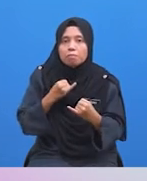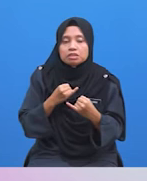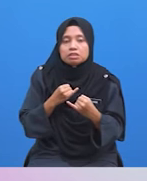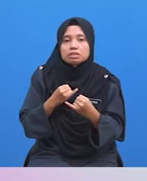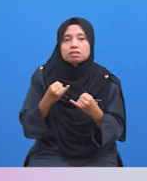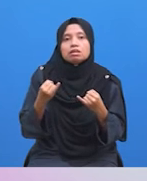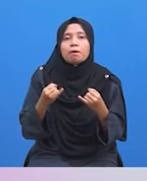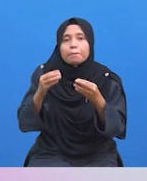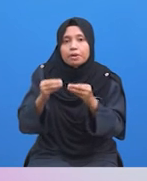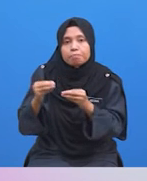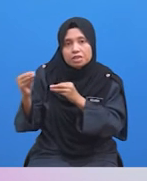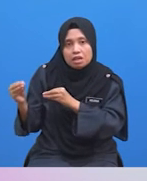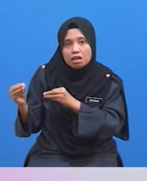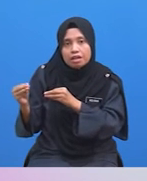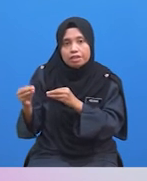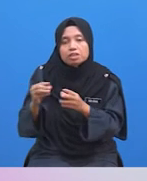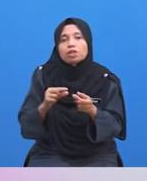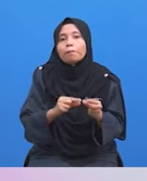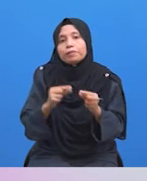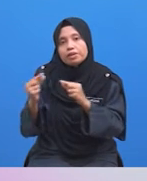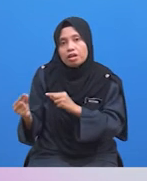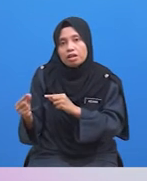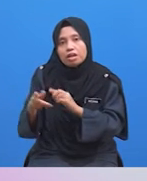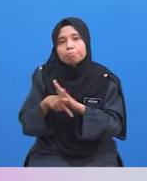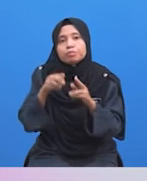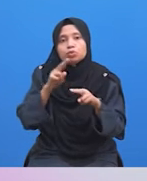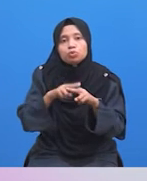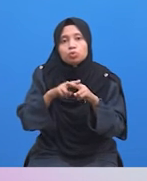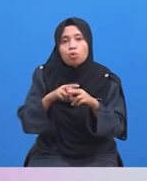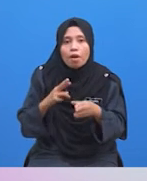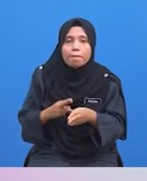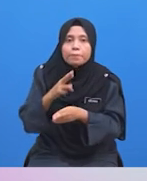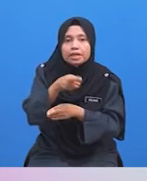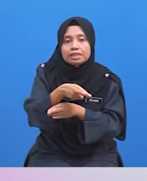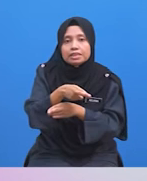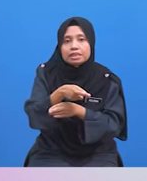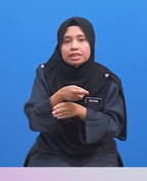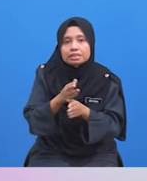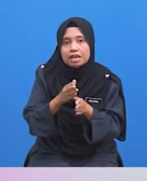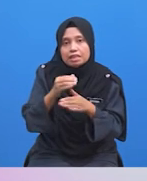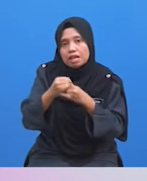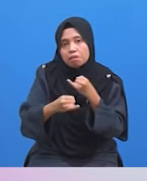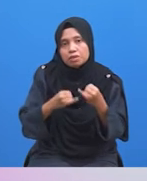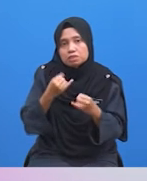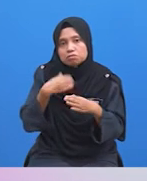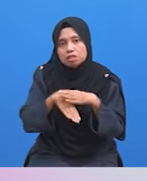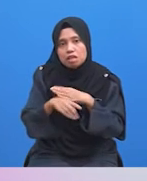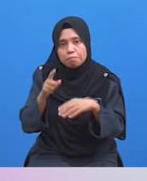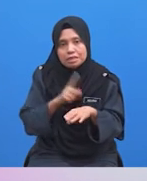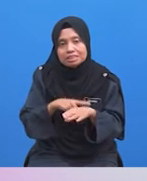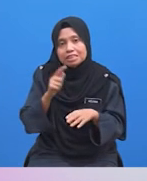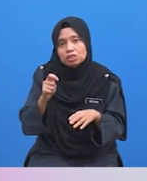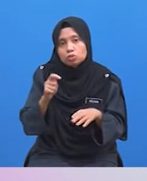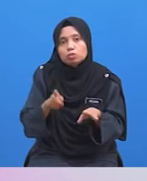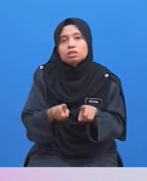merupakan perpindahan atau pergerakan penduduk meretas sempadan antara bangsa dalam tempo